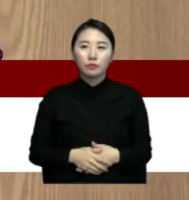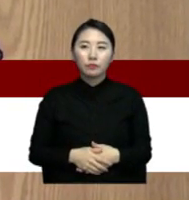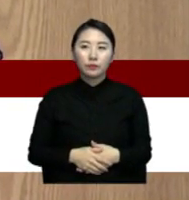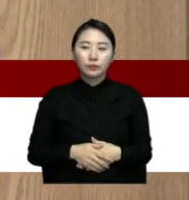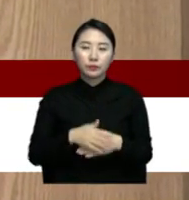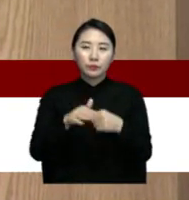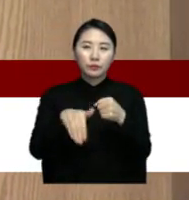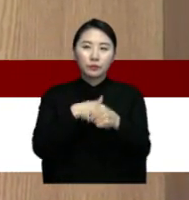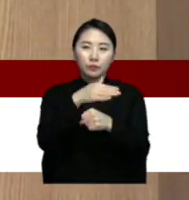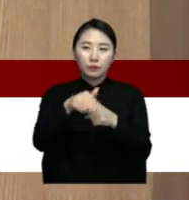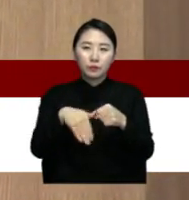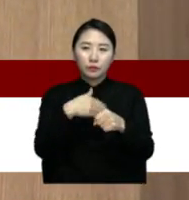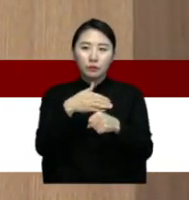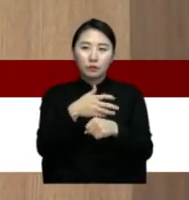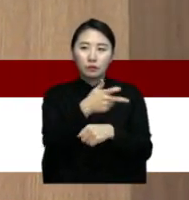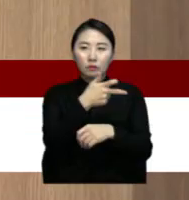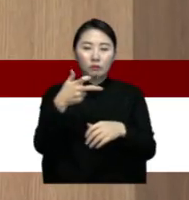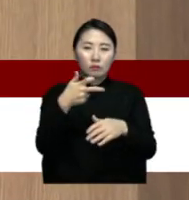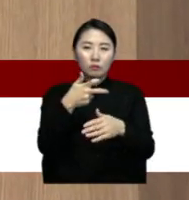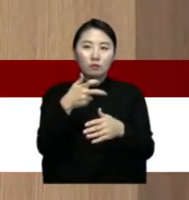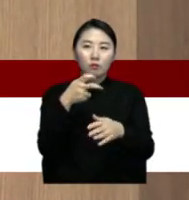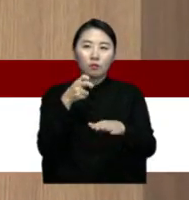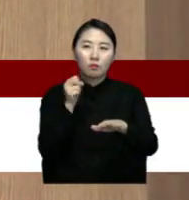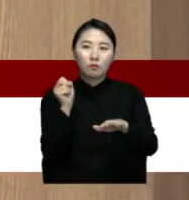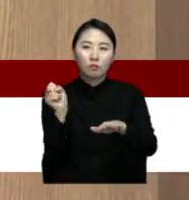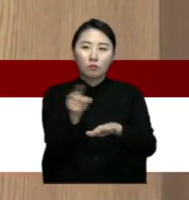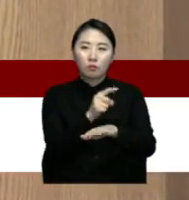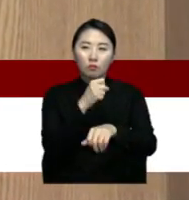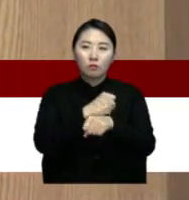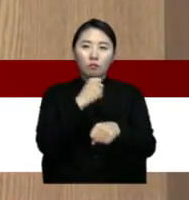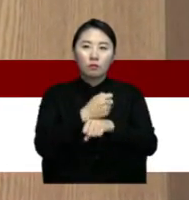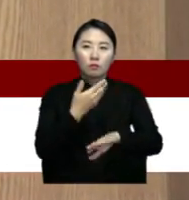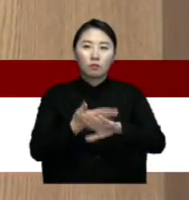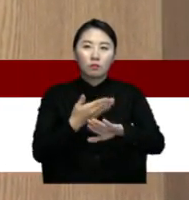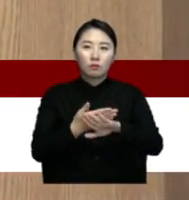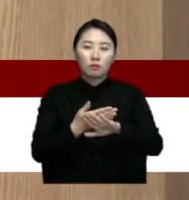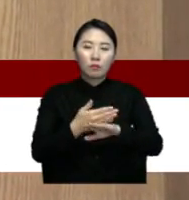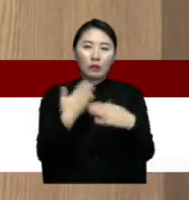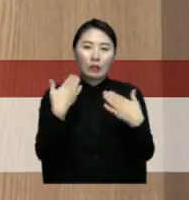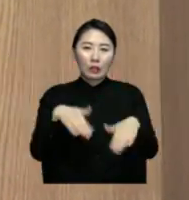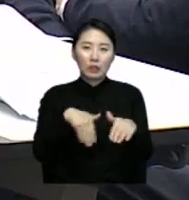결국 운행되는 속도가 서울간선 다음으로 굉장히 열악한